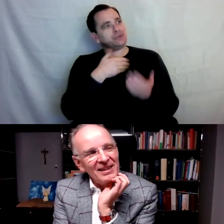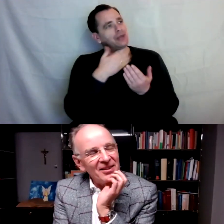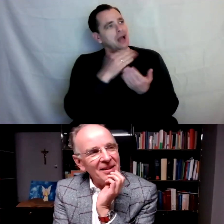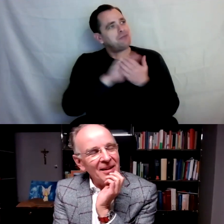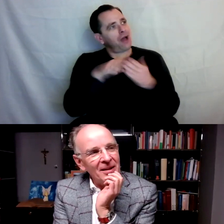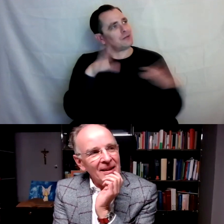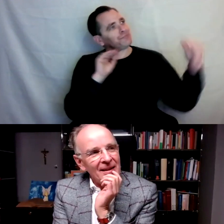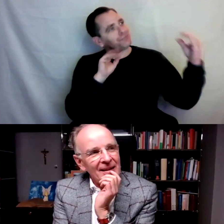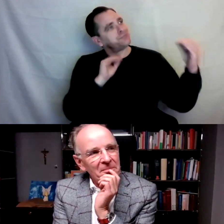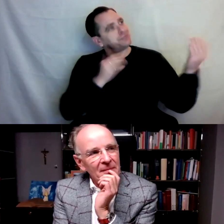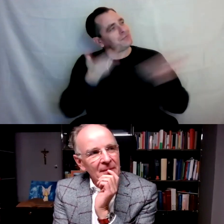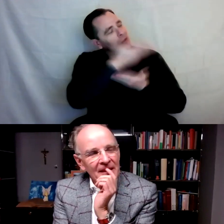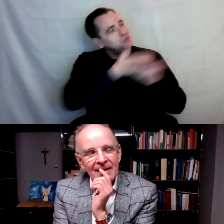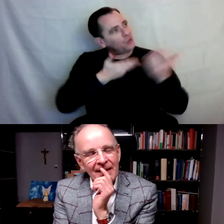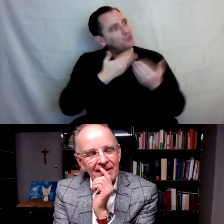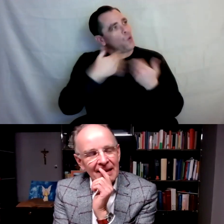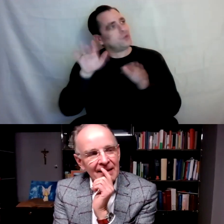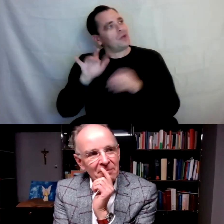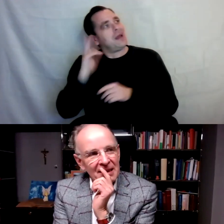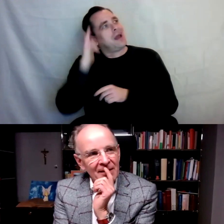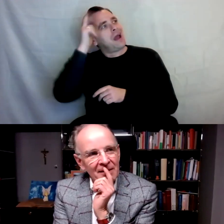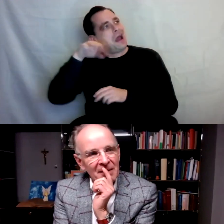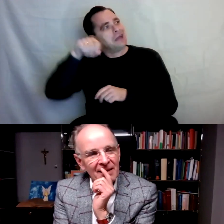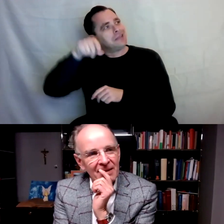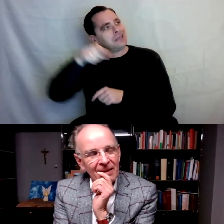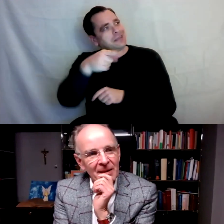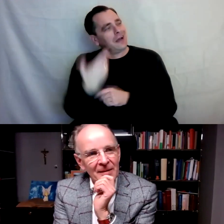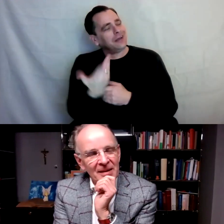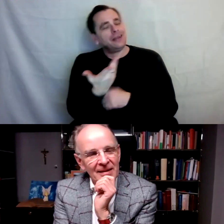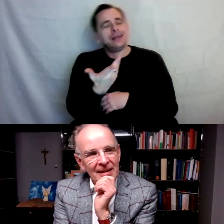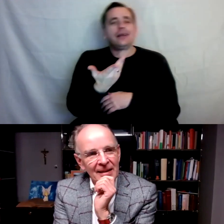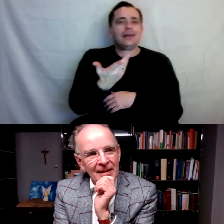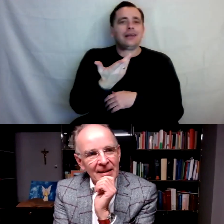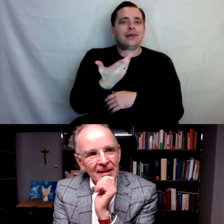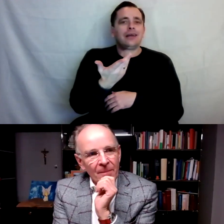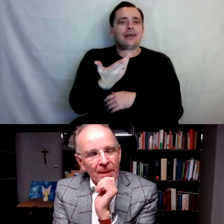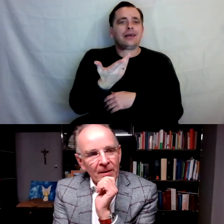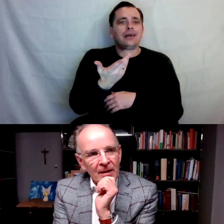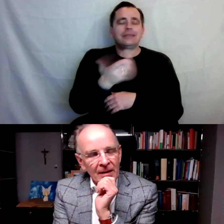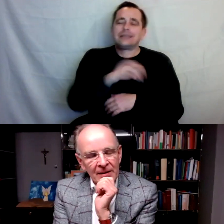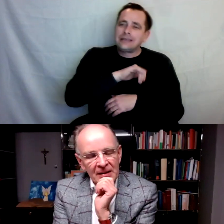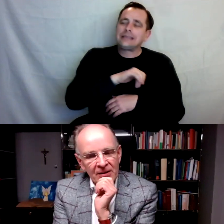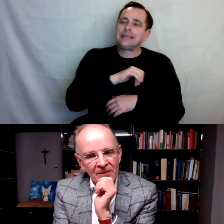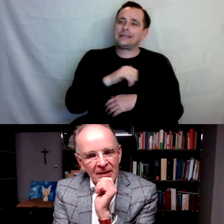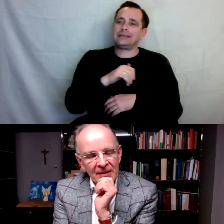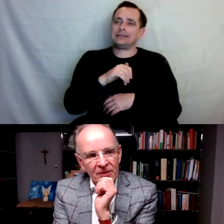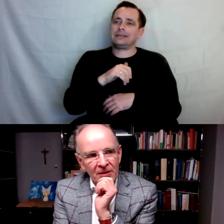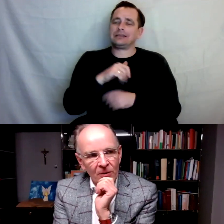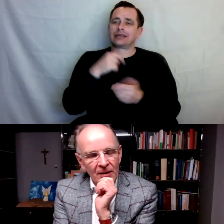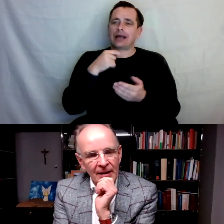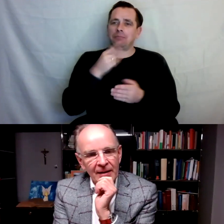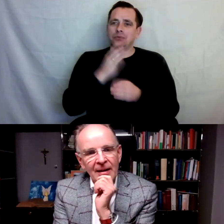ich finde es schon auch wirklich sehr interessant. Ich habe sie ja auch in mehreren Stellungnahmen gesehen und auch andere Wissenschaftler, die